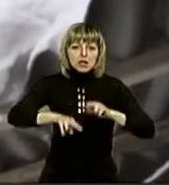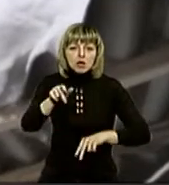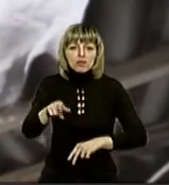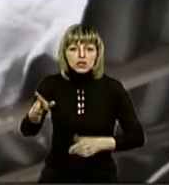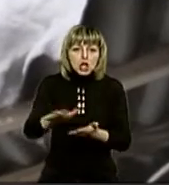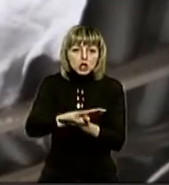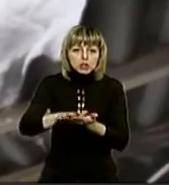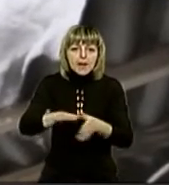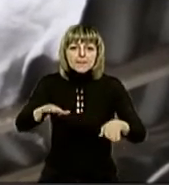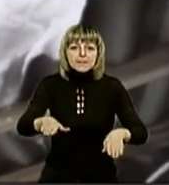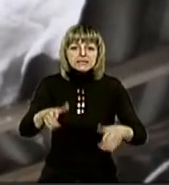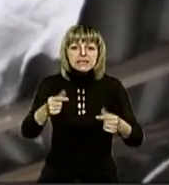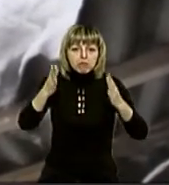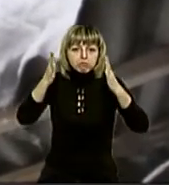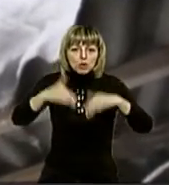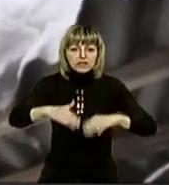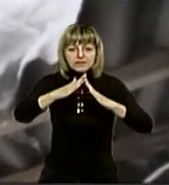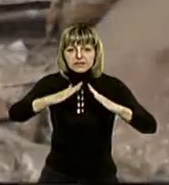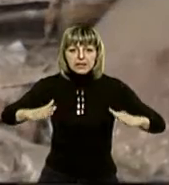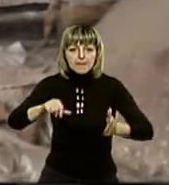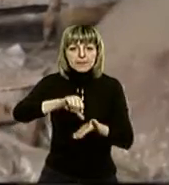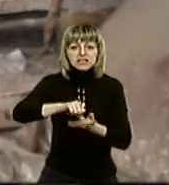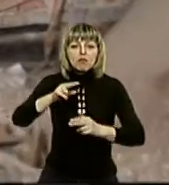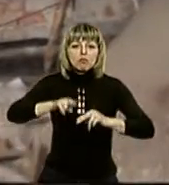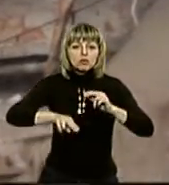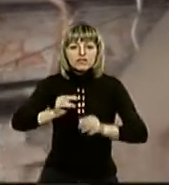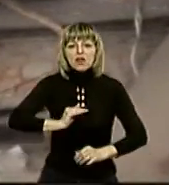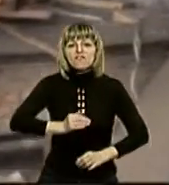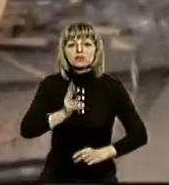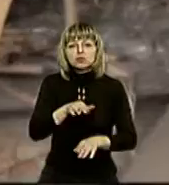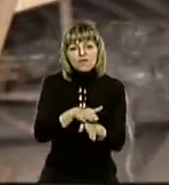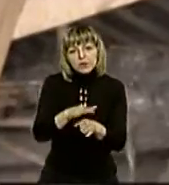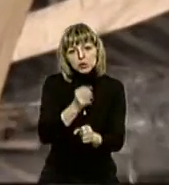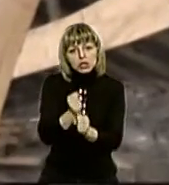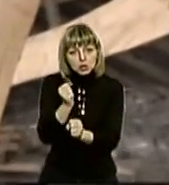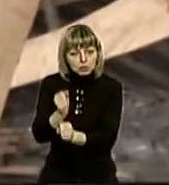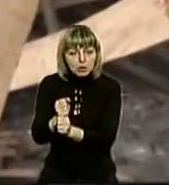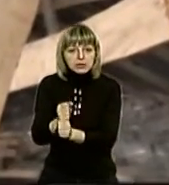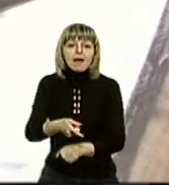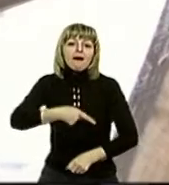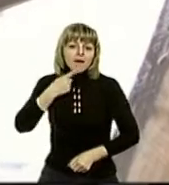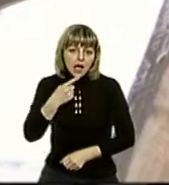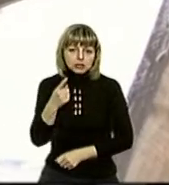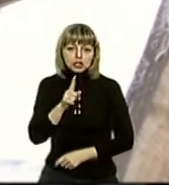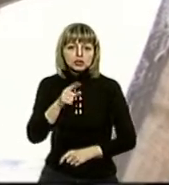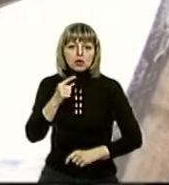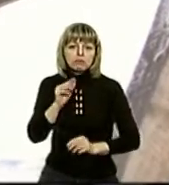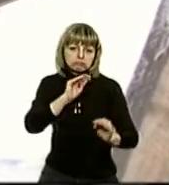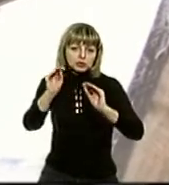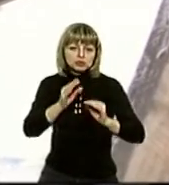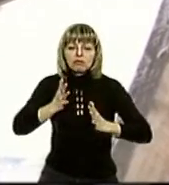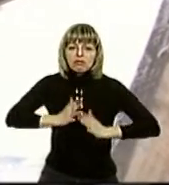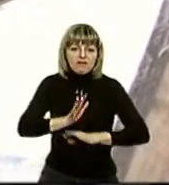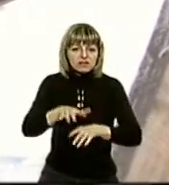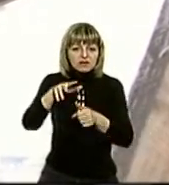Вони розчищали місце, де провалився дах. Представник будівельної фірми, яка виконує роботи, Володимир Бугайчук, каже, конструкції не